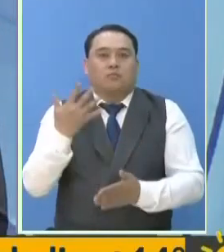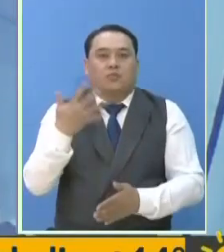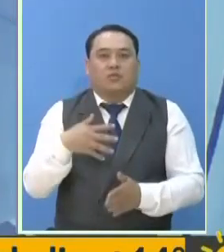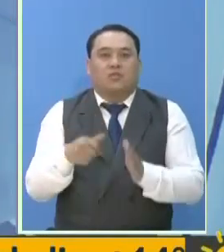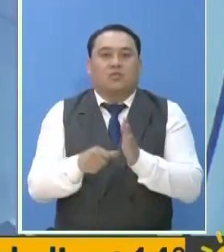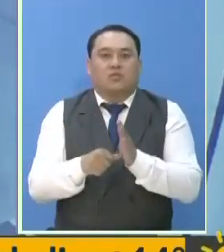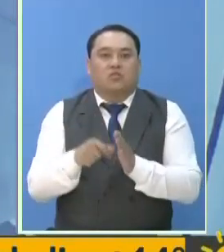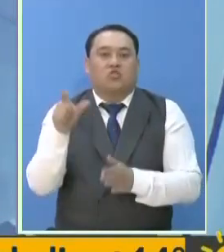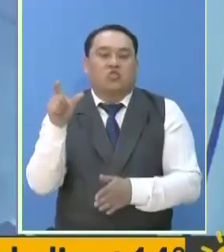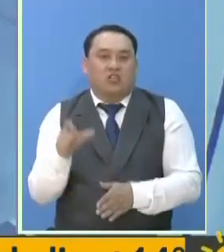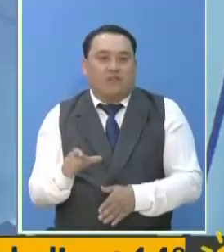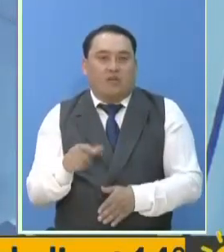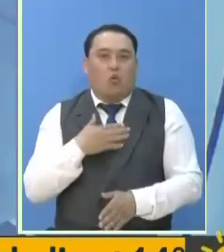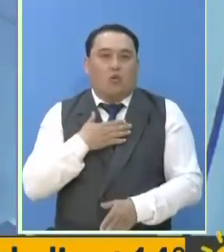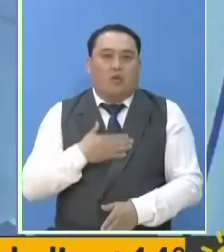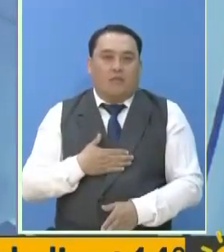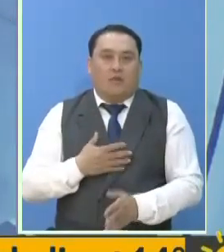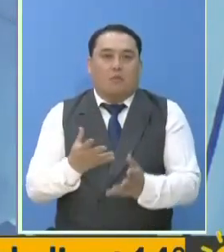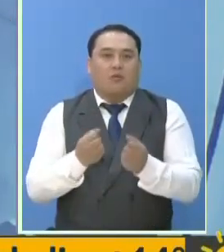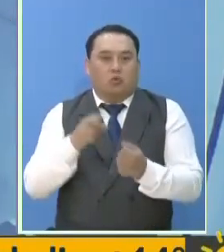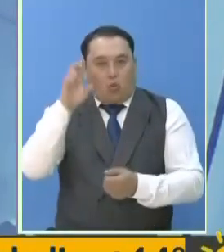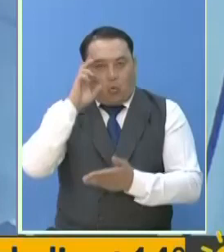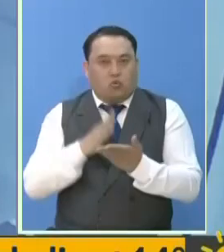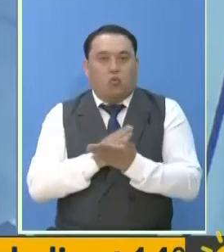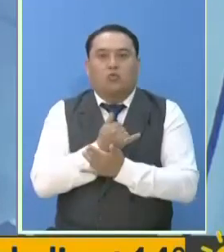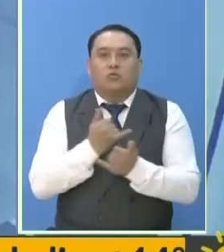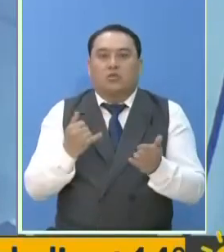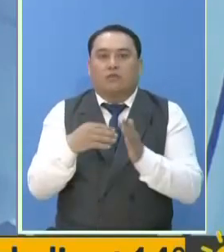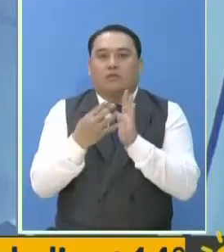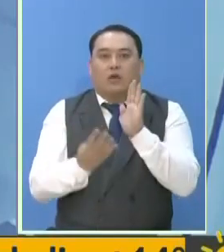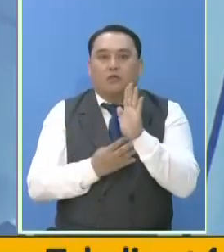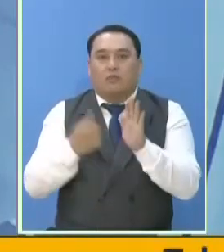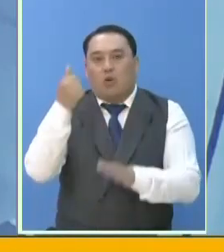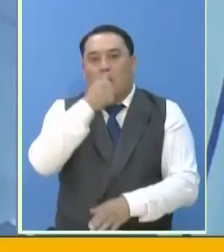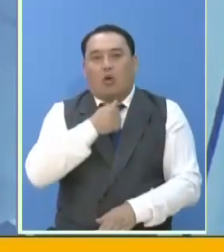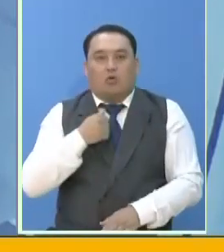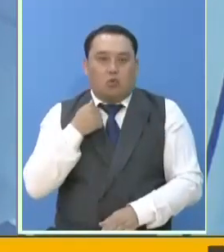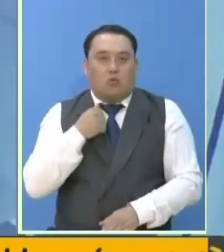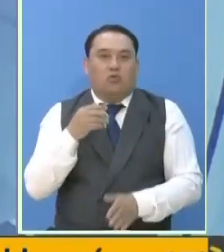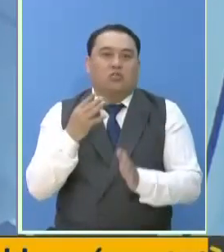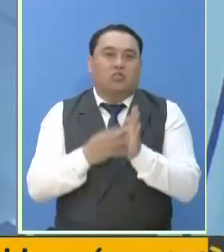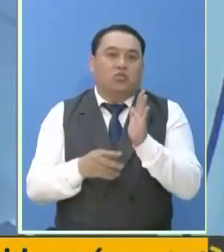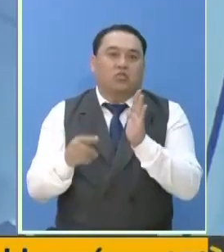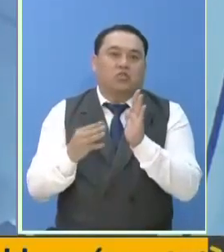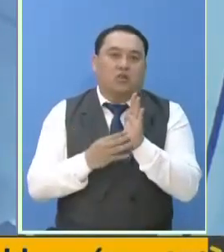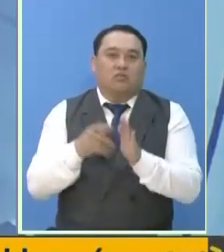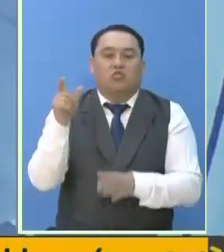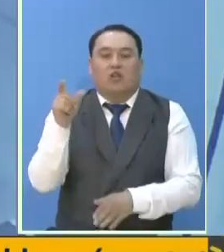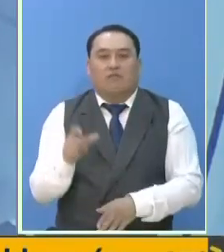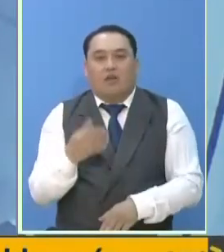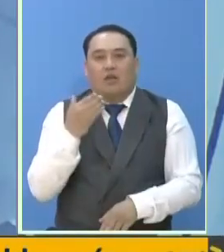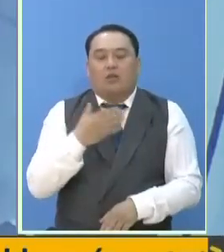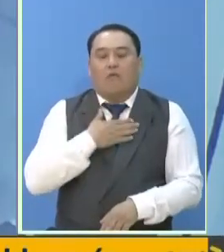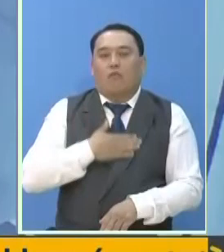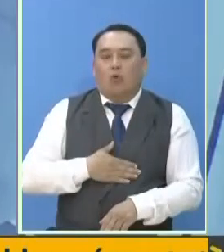56 человек были удовлетворены получаемой госуслугой, то в 2019 году данный показатель составил где-то 69 человек. Из 100 69